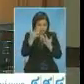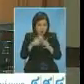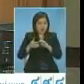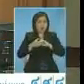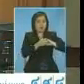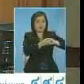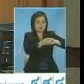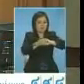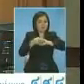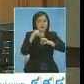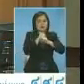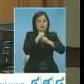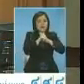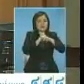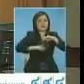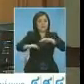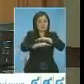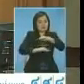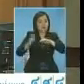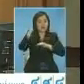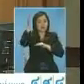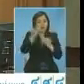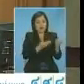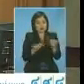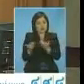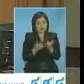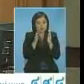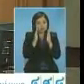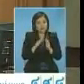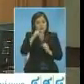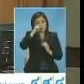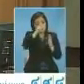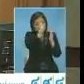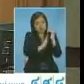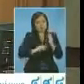ที่จะวางรากฐานเพื่ออนาคตของลูกหลานคนไทยของเราต่อไปค่ะขอบคุณค่ะ